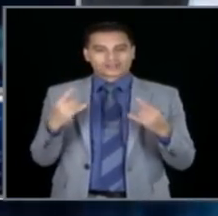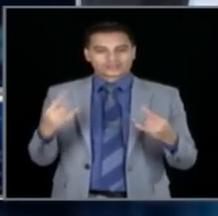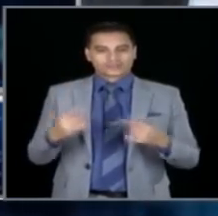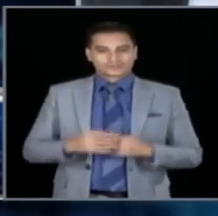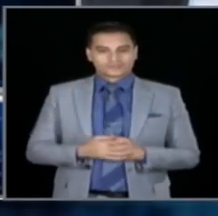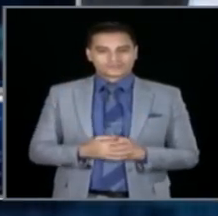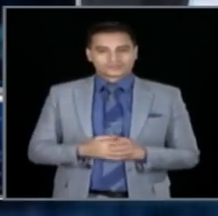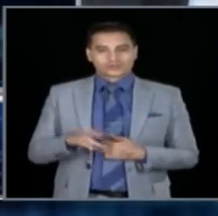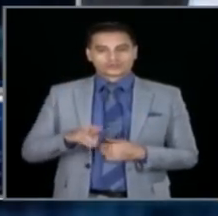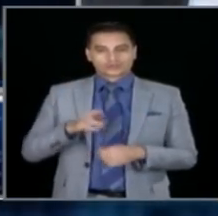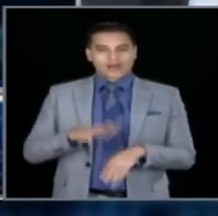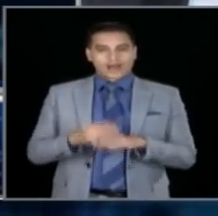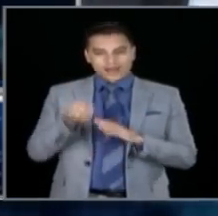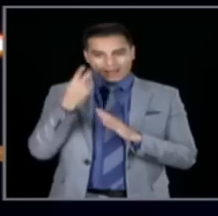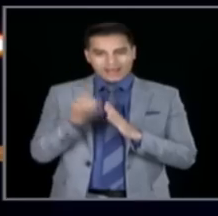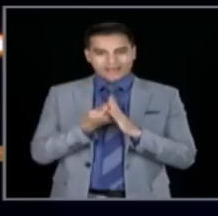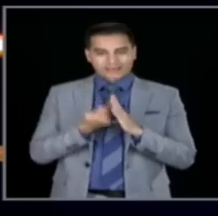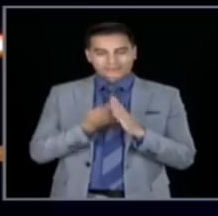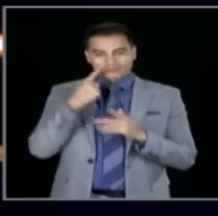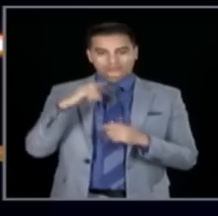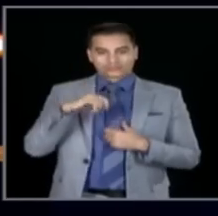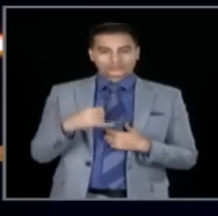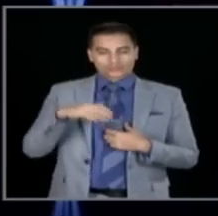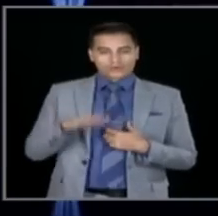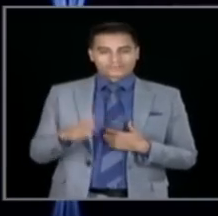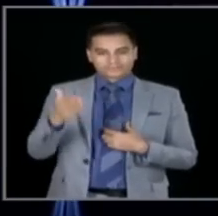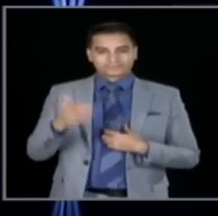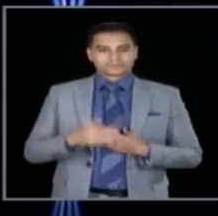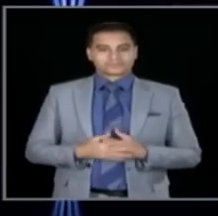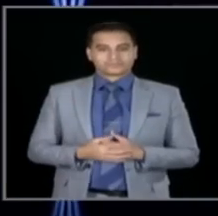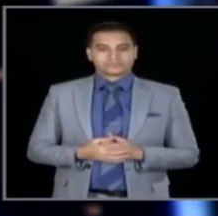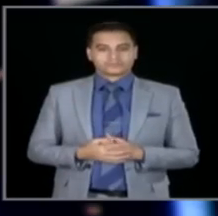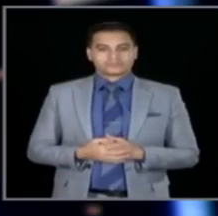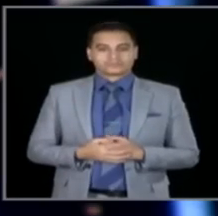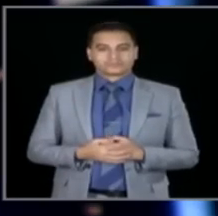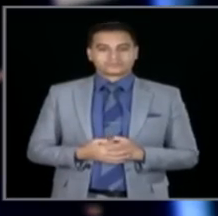10-10. وسؤال في الأدب، وحان معاد الجوكر الحوت الأزرق.